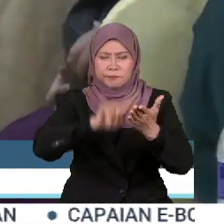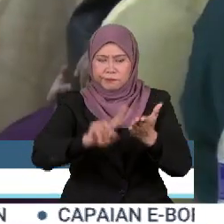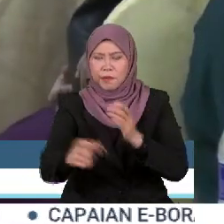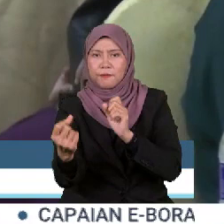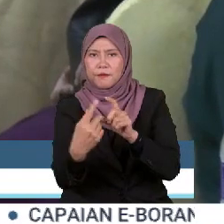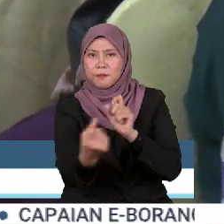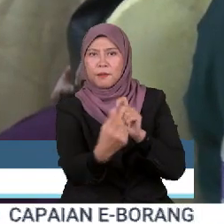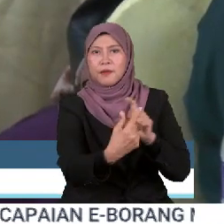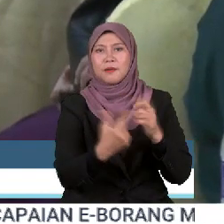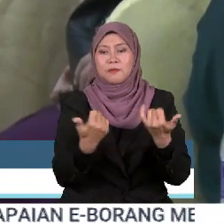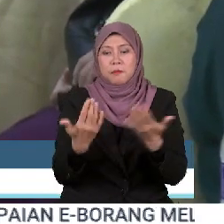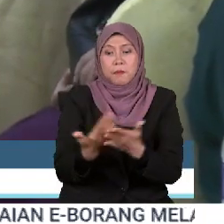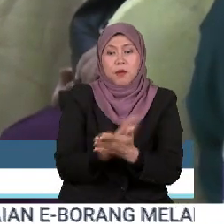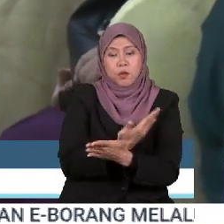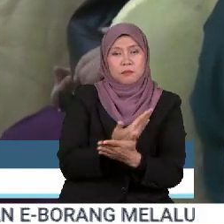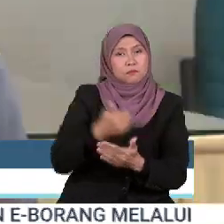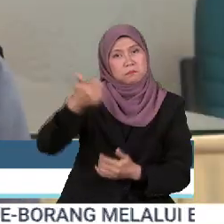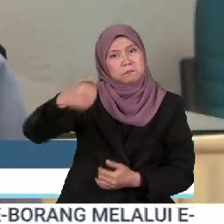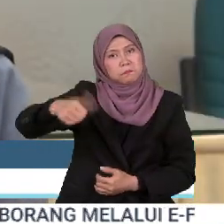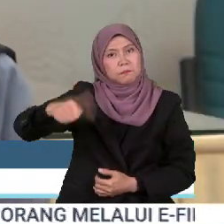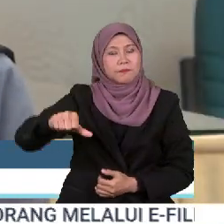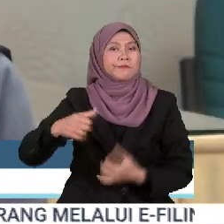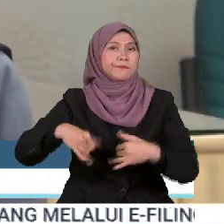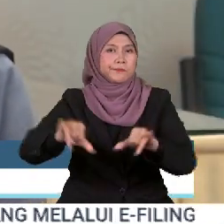maklum balas mengenai pembaharuan itu